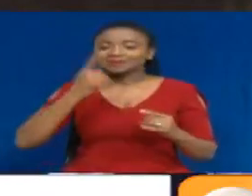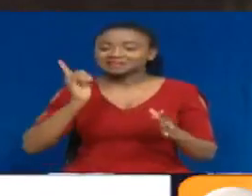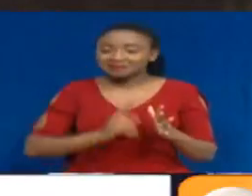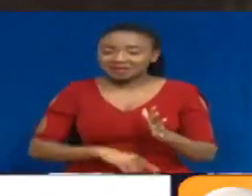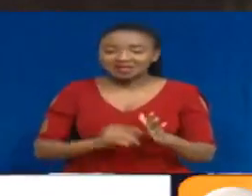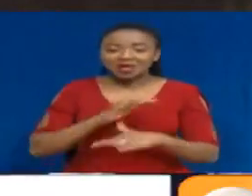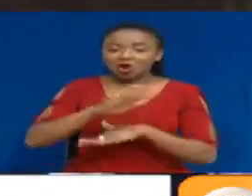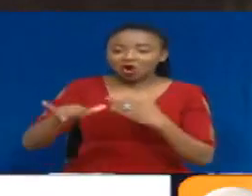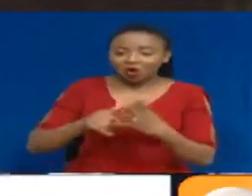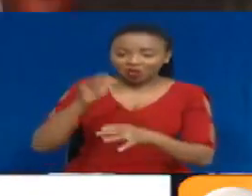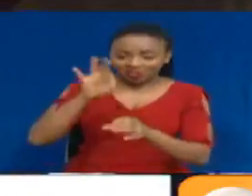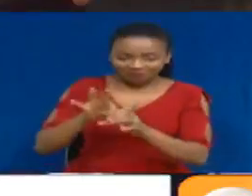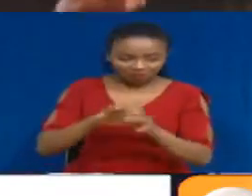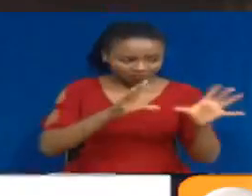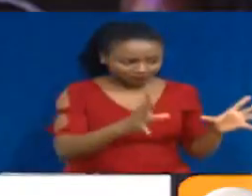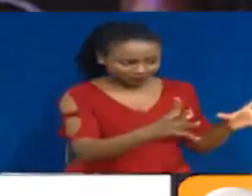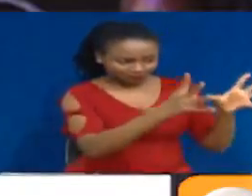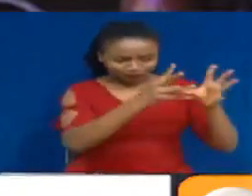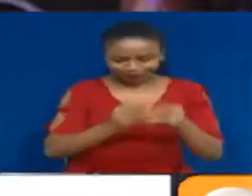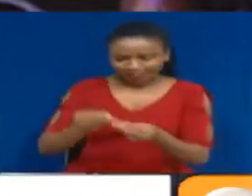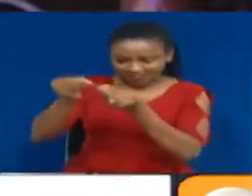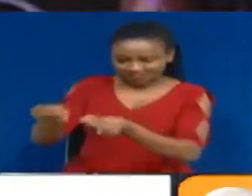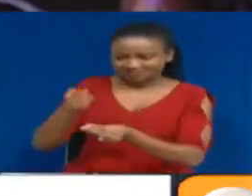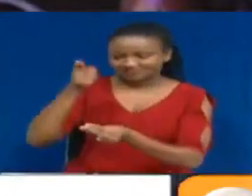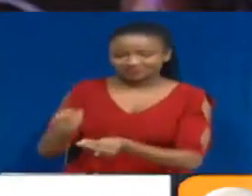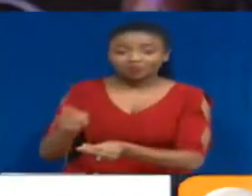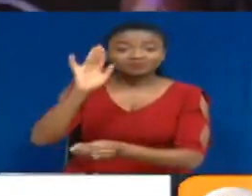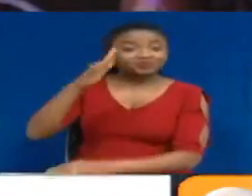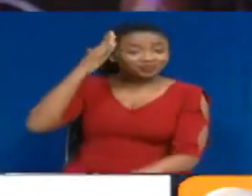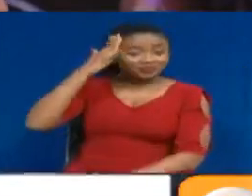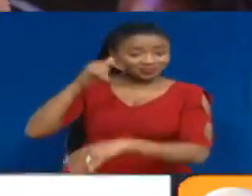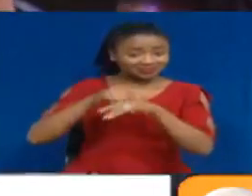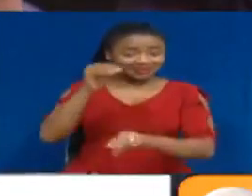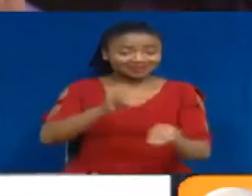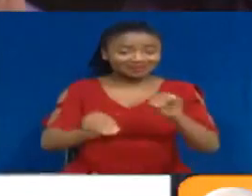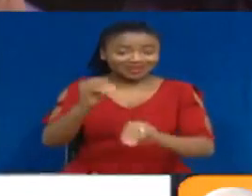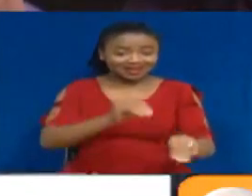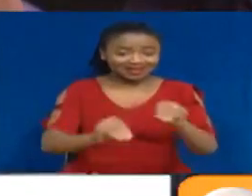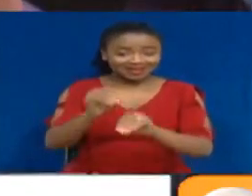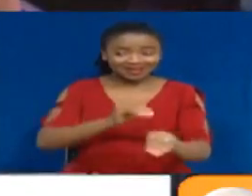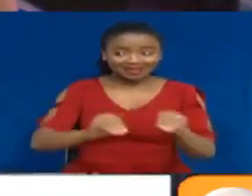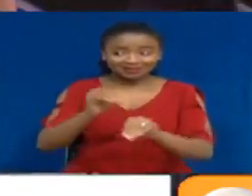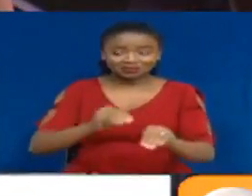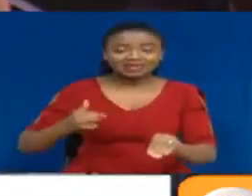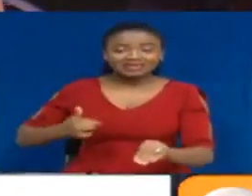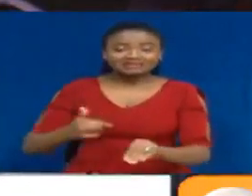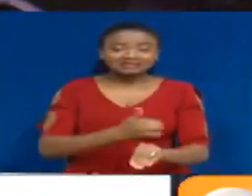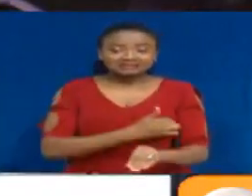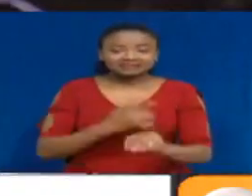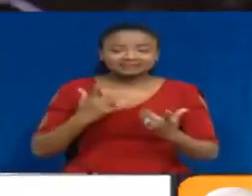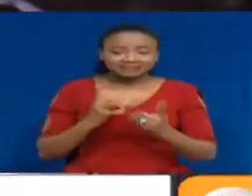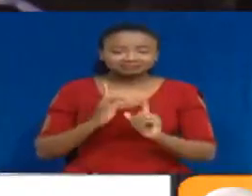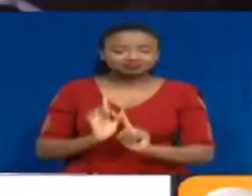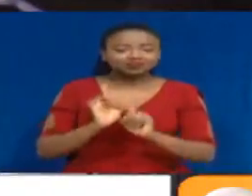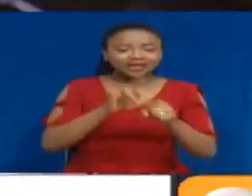zote, zikiwa pamoja, zitakuja kwako. Mnajua siku ya kura ikikuja, sisi tunaendaga to the